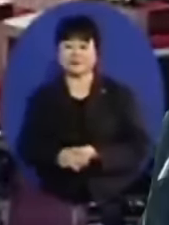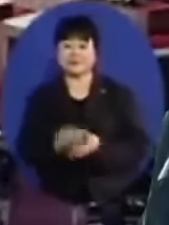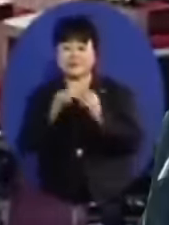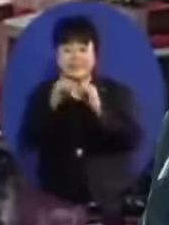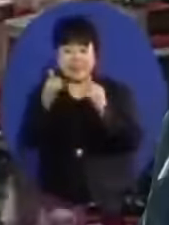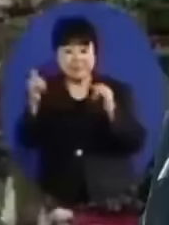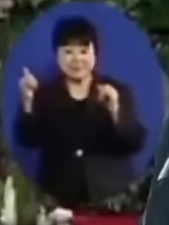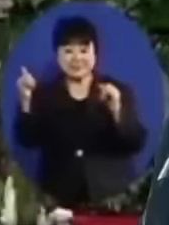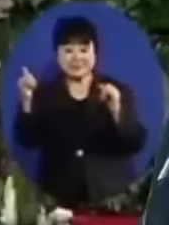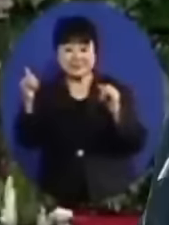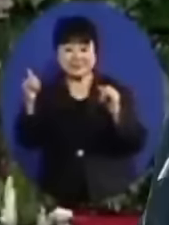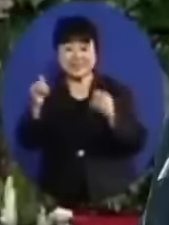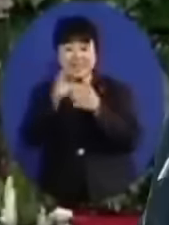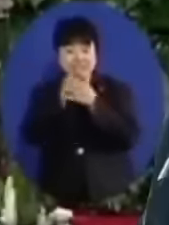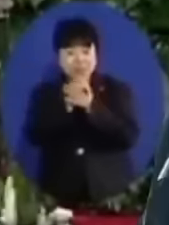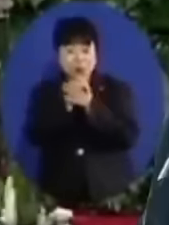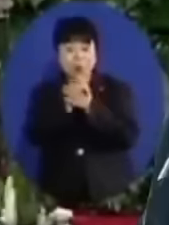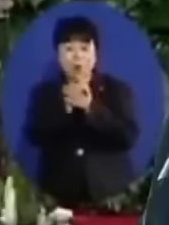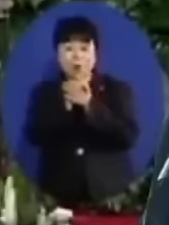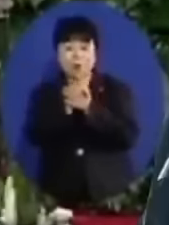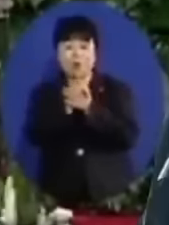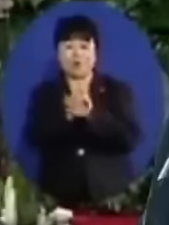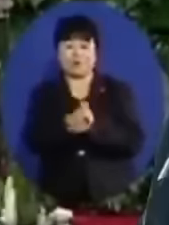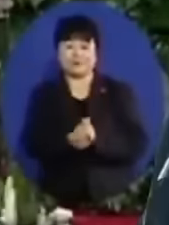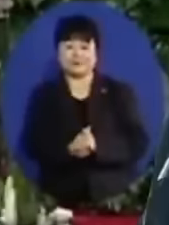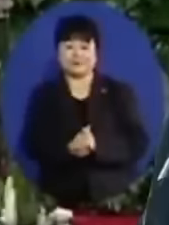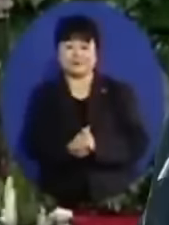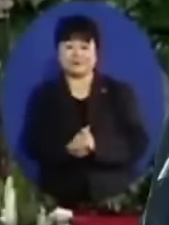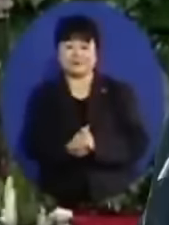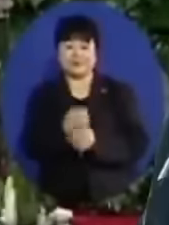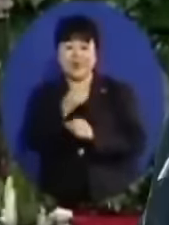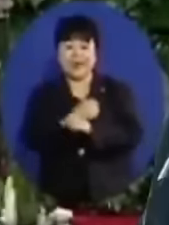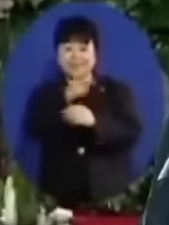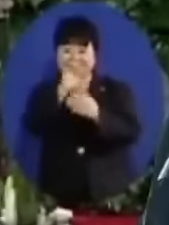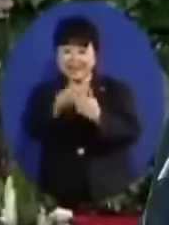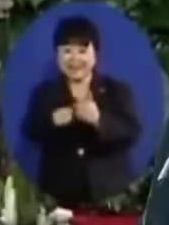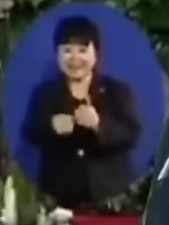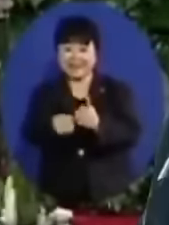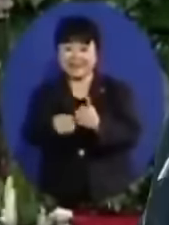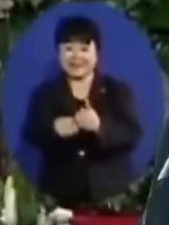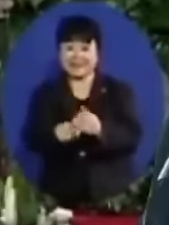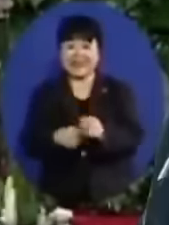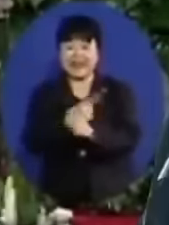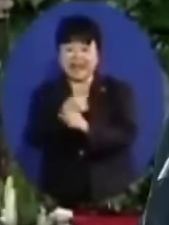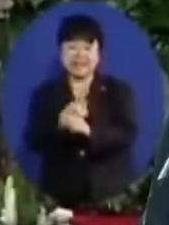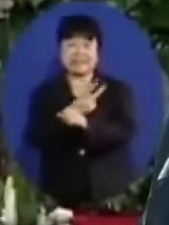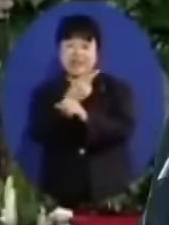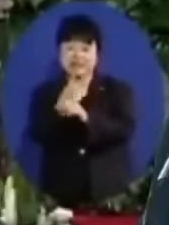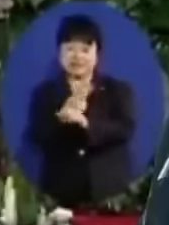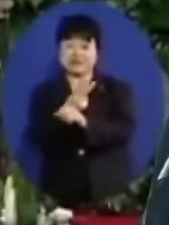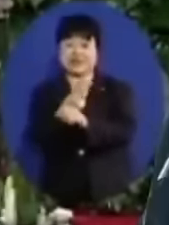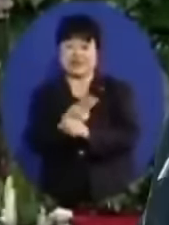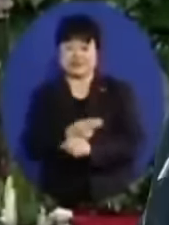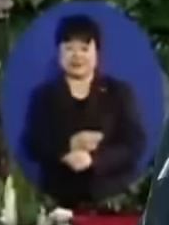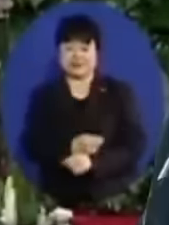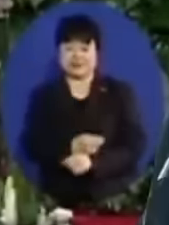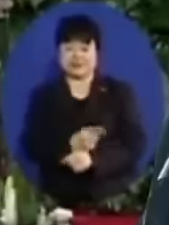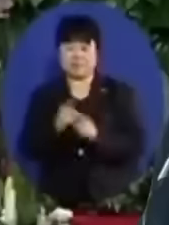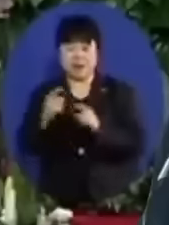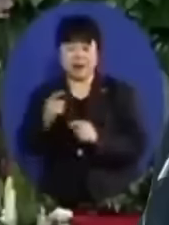사람들은 기도를 할 때 1시간, 2시간 할 말이 없으면 못하게 되거나